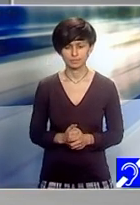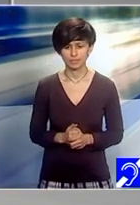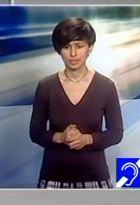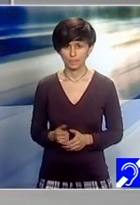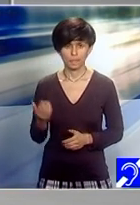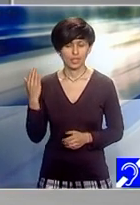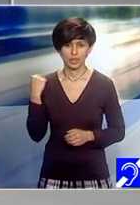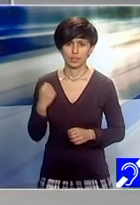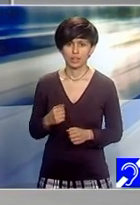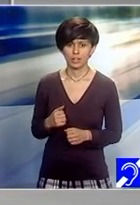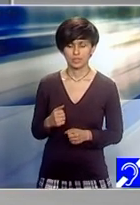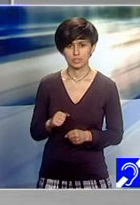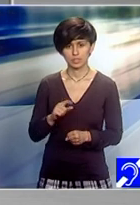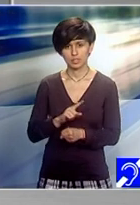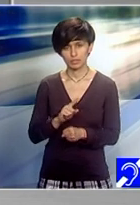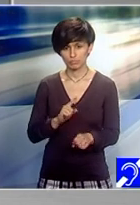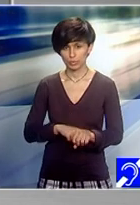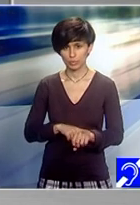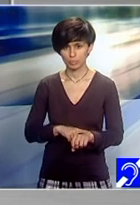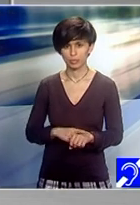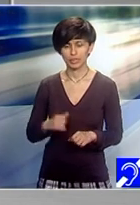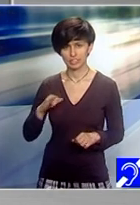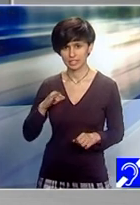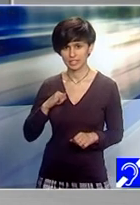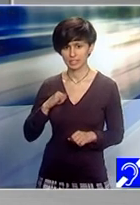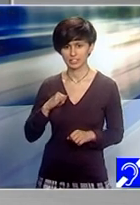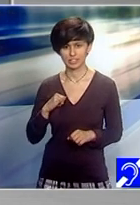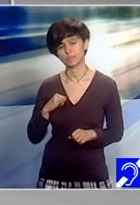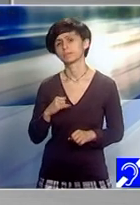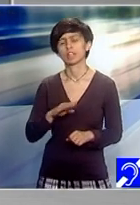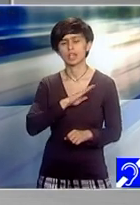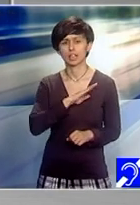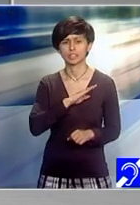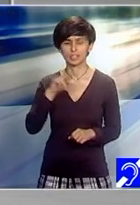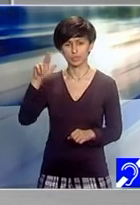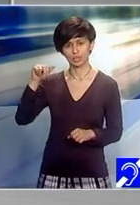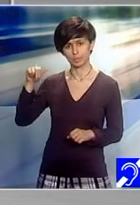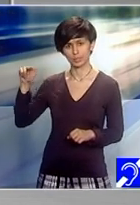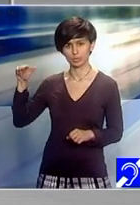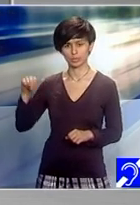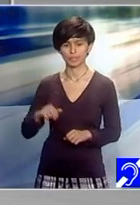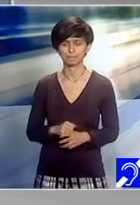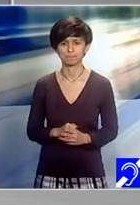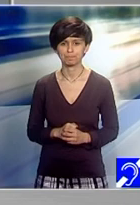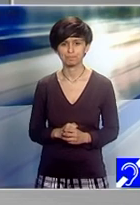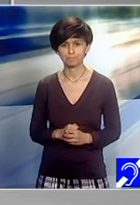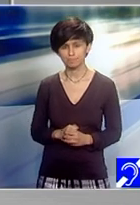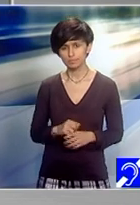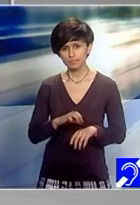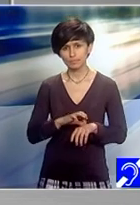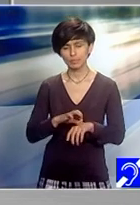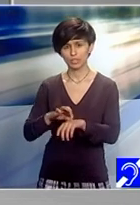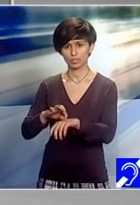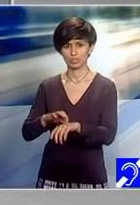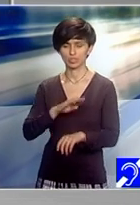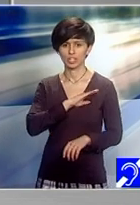foarte interesant în care era atelierul de pictat pe textile și coordonatoarea atelierului le-a propus